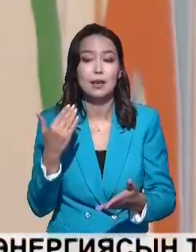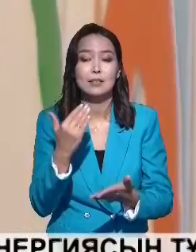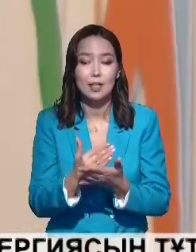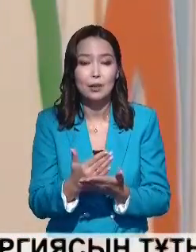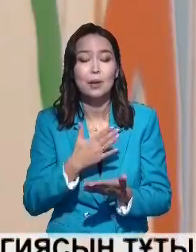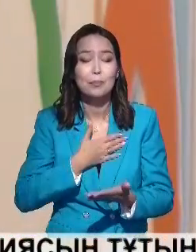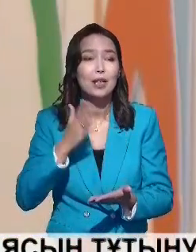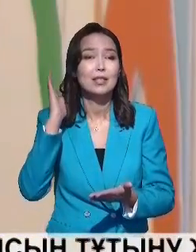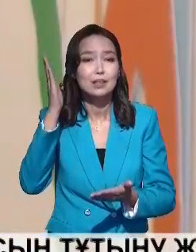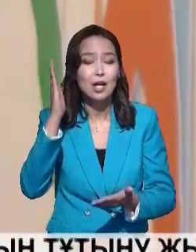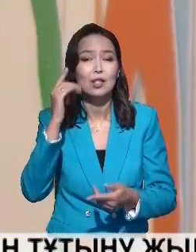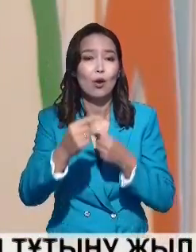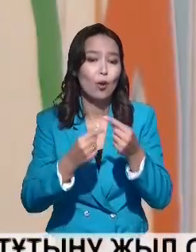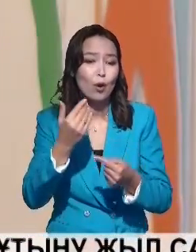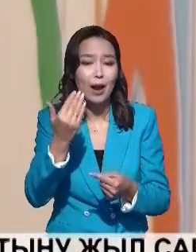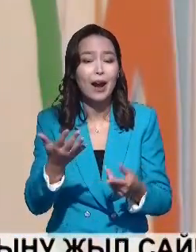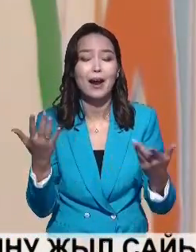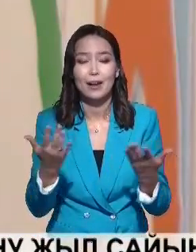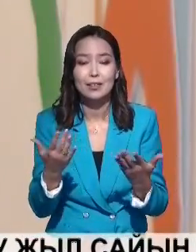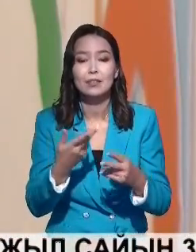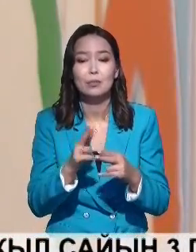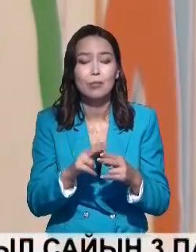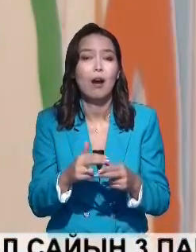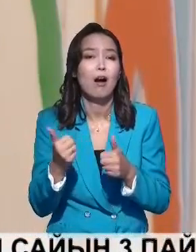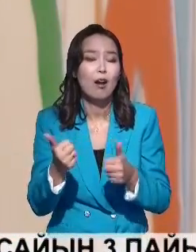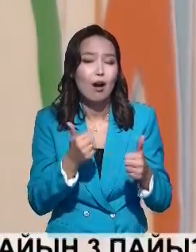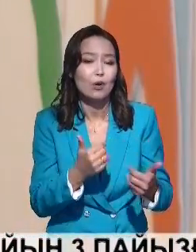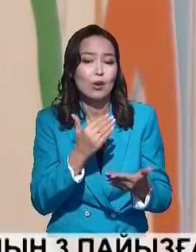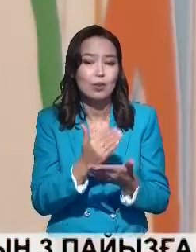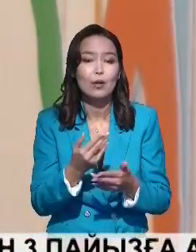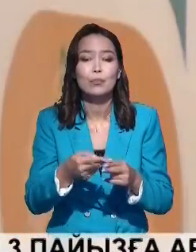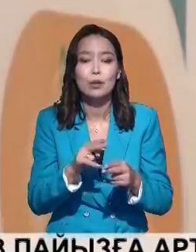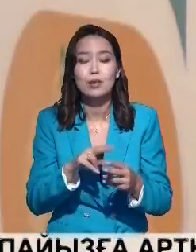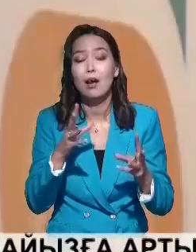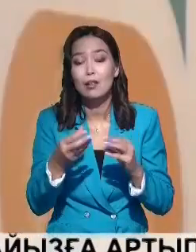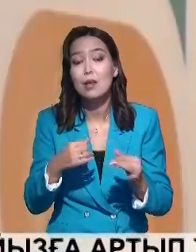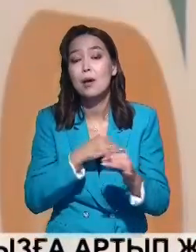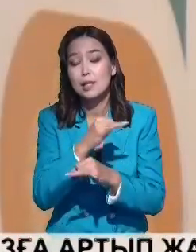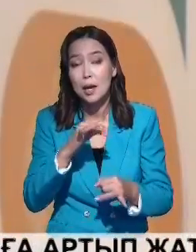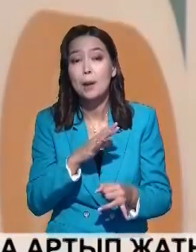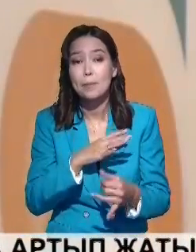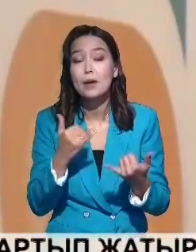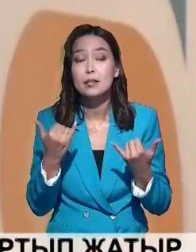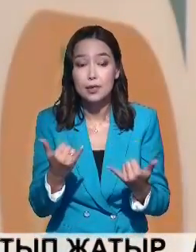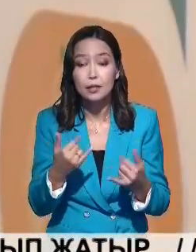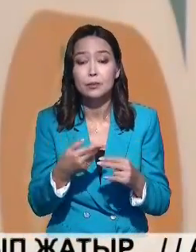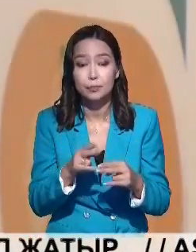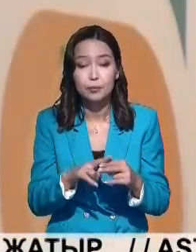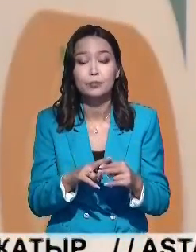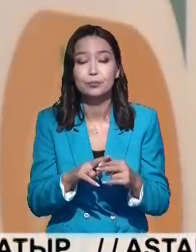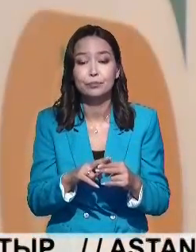келешек ұрпақтарымызға қандай оның жақсы жақтары болады деген мәселелер талқыладық. Барлық диалогымыз